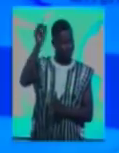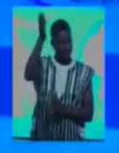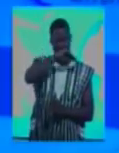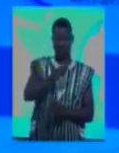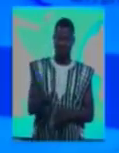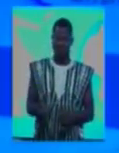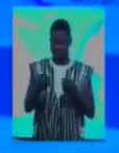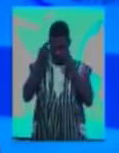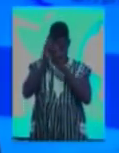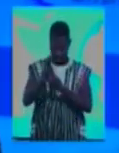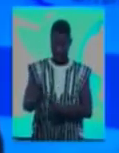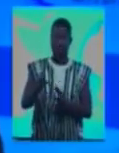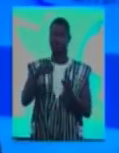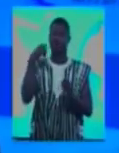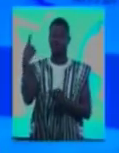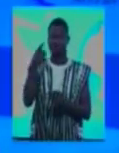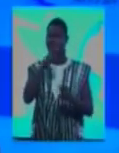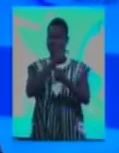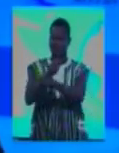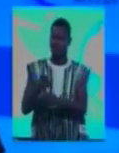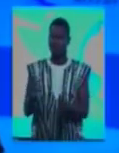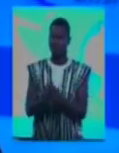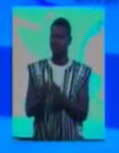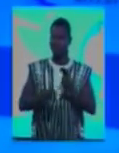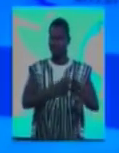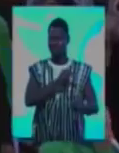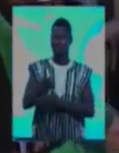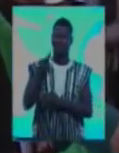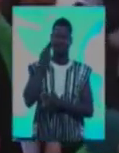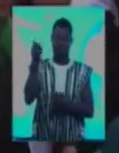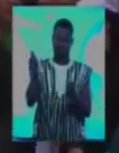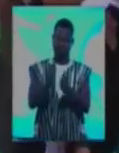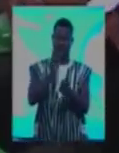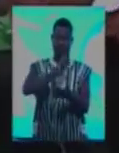respectée avec toujours une forte mobilisation. Regardez.